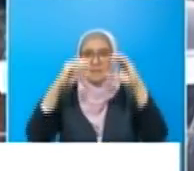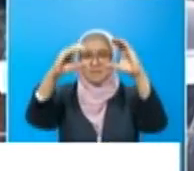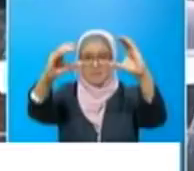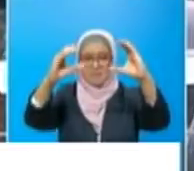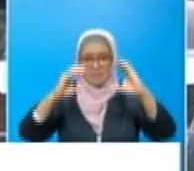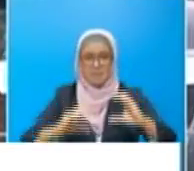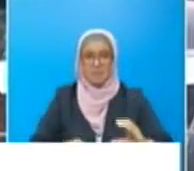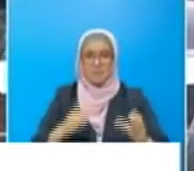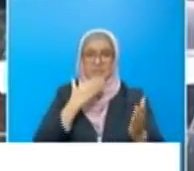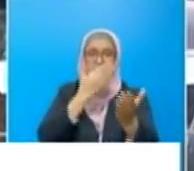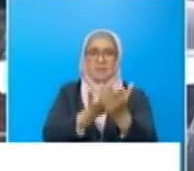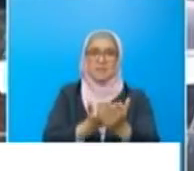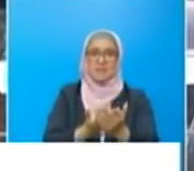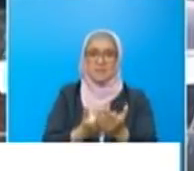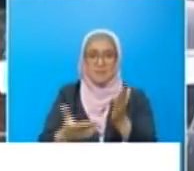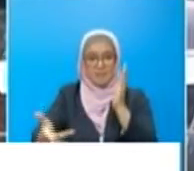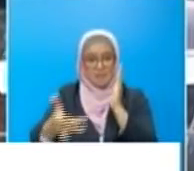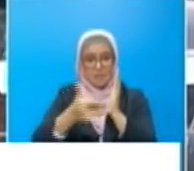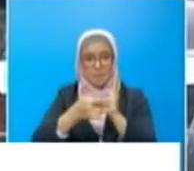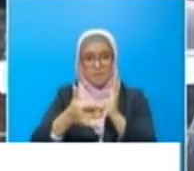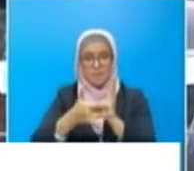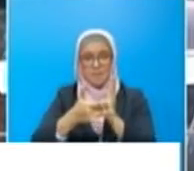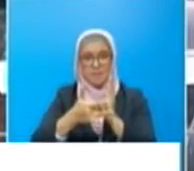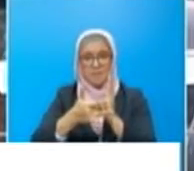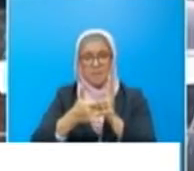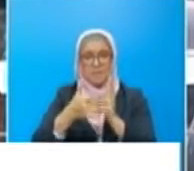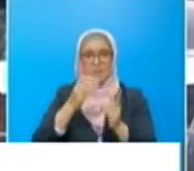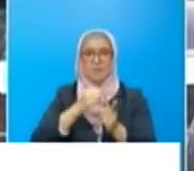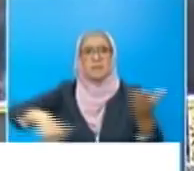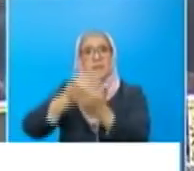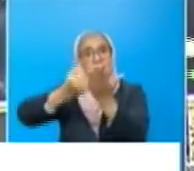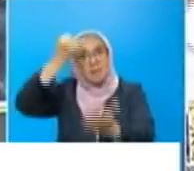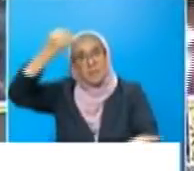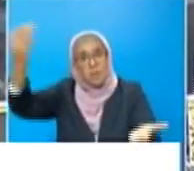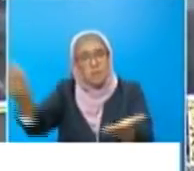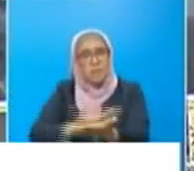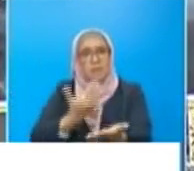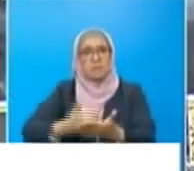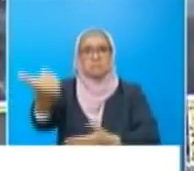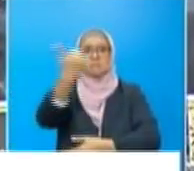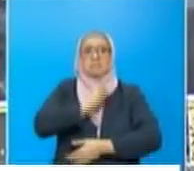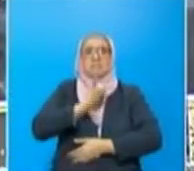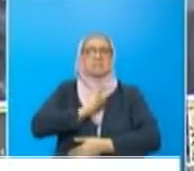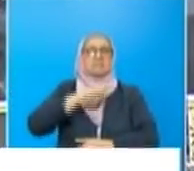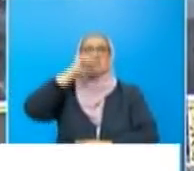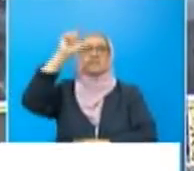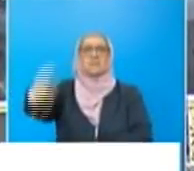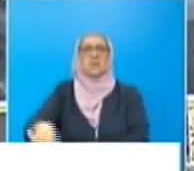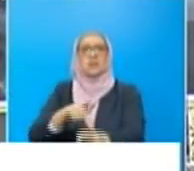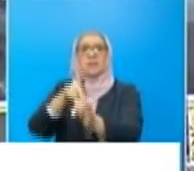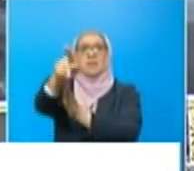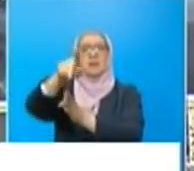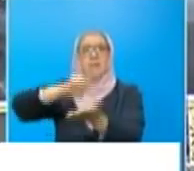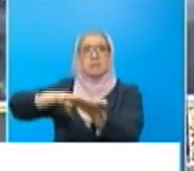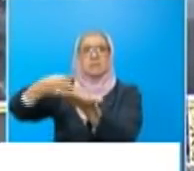yang dahulu itu dijatuhkan oleh UMNO, pendirian DAP selama ini adalah bahawa kita boleh dan kita bersedia untuk bekerjasama